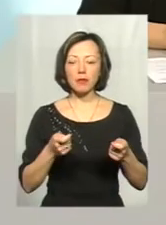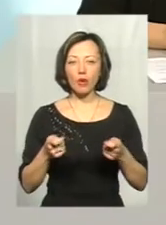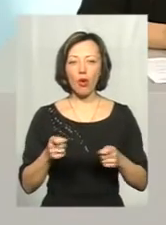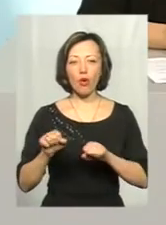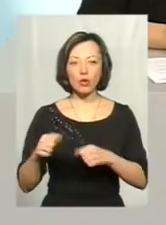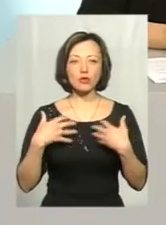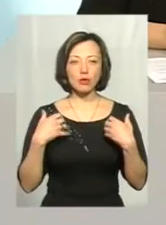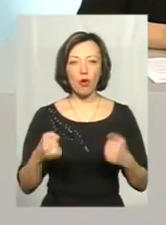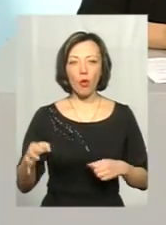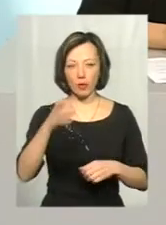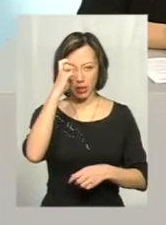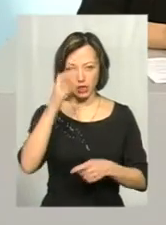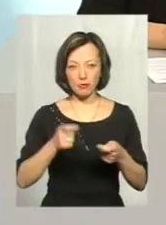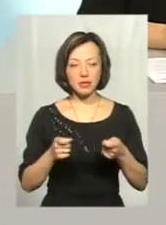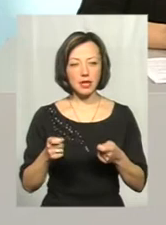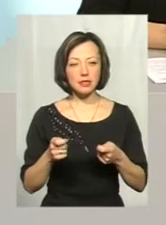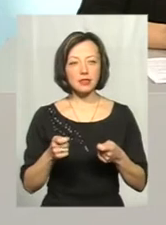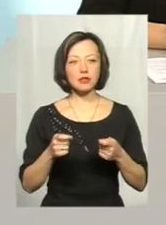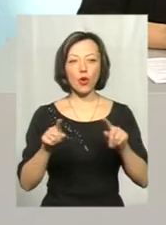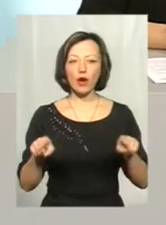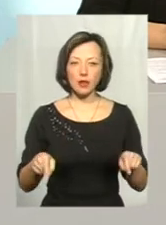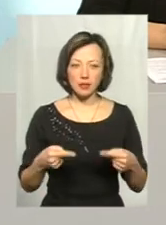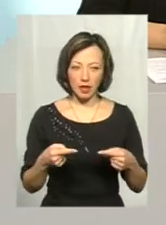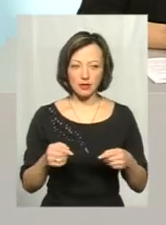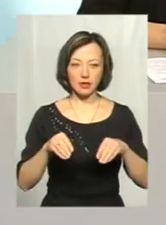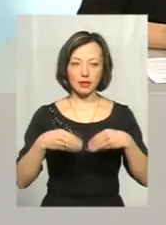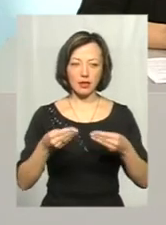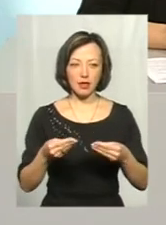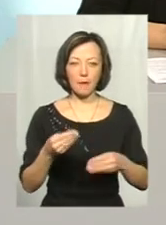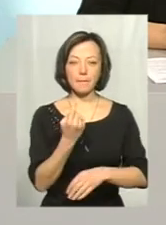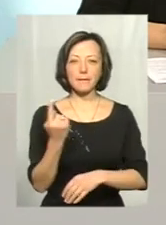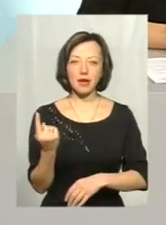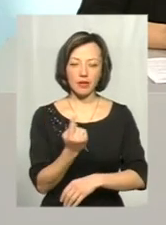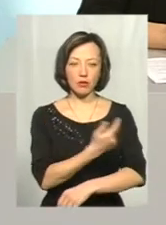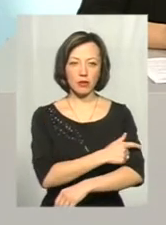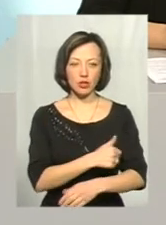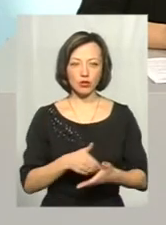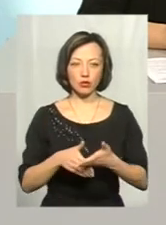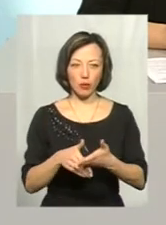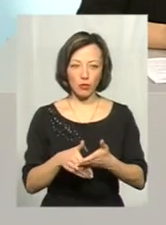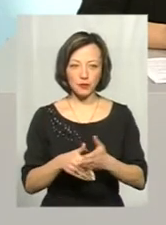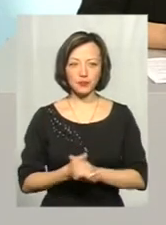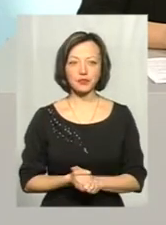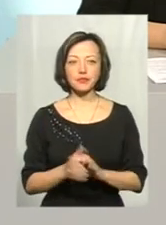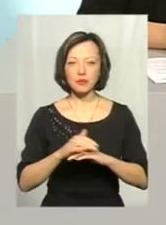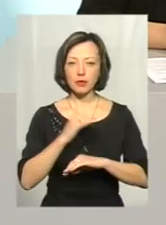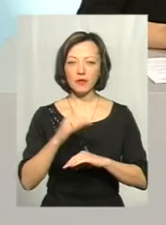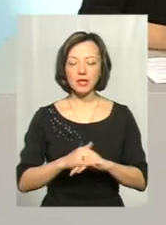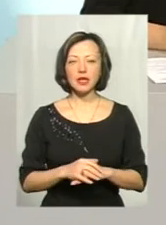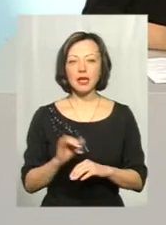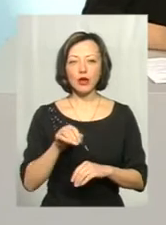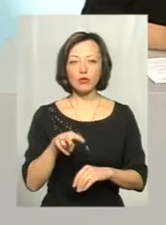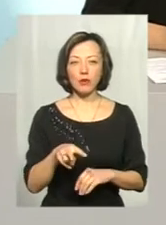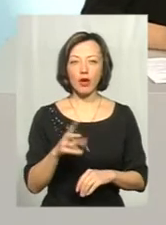здоров'я Хмельницької облдержадміністрації з організації та надання первинної медичної допомоги. Доброго дня. Та